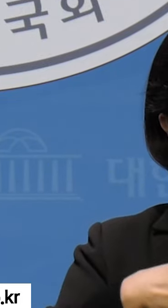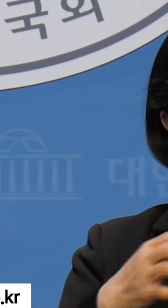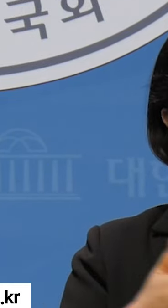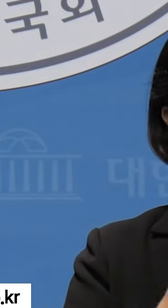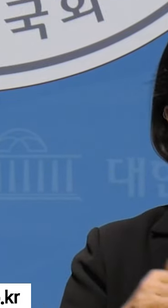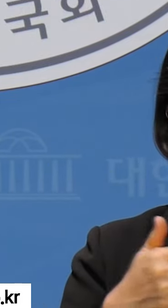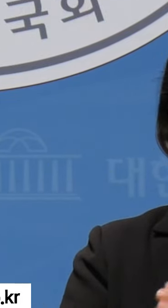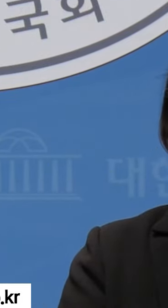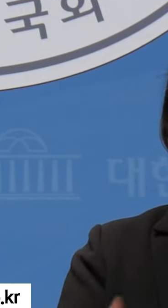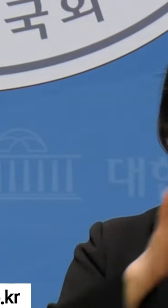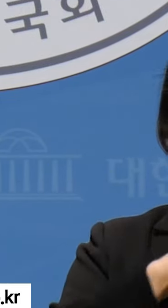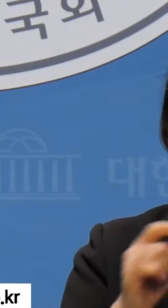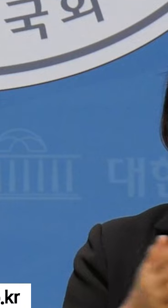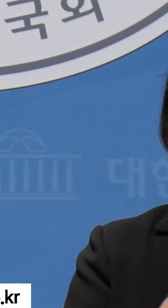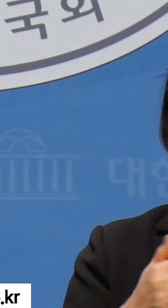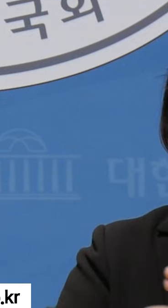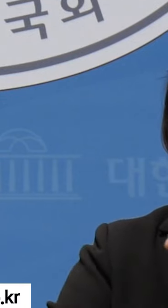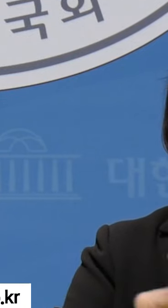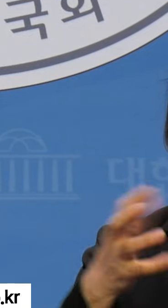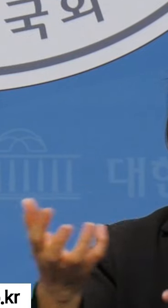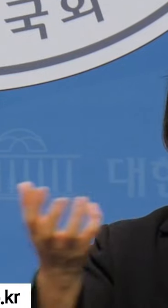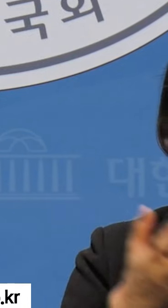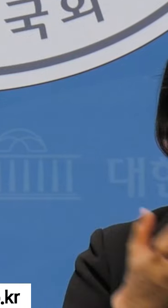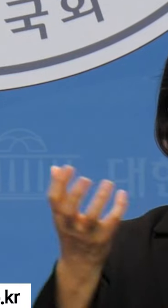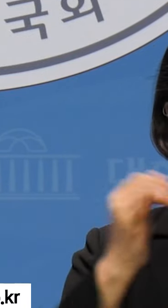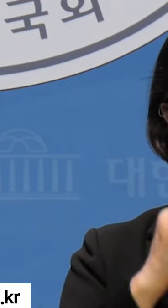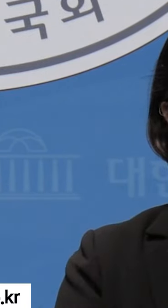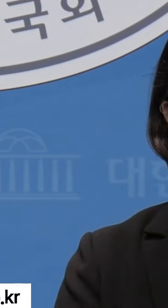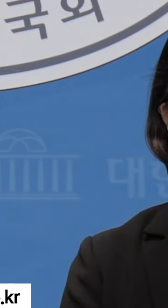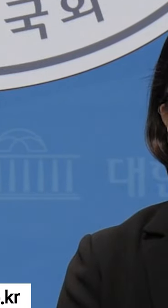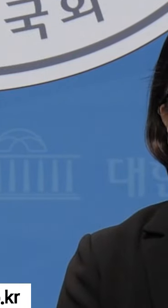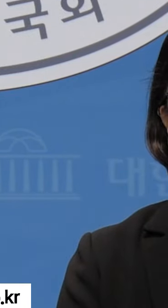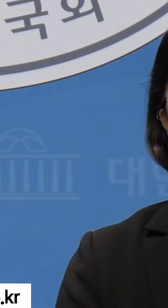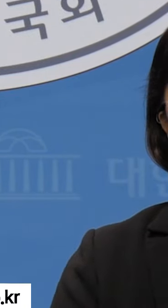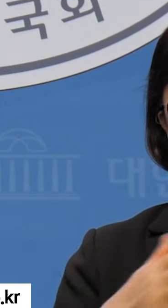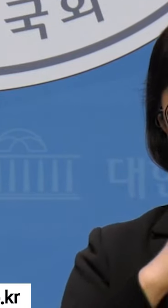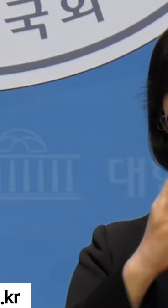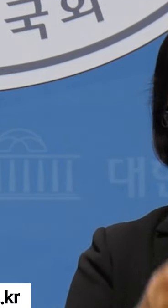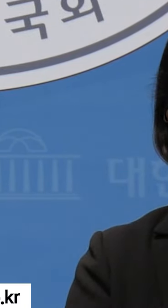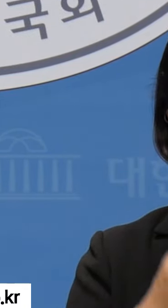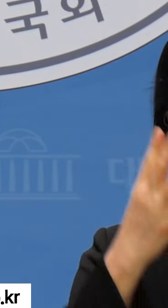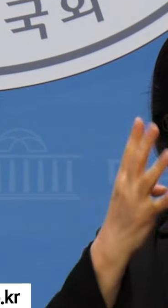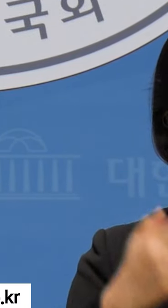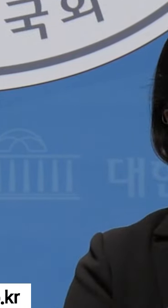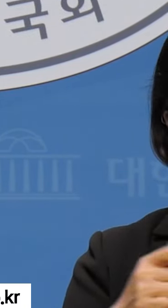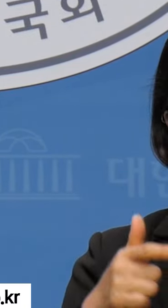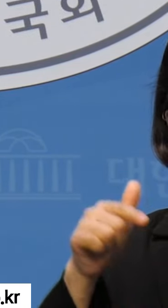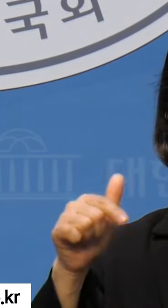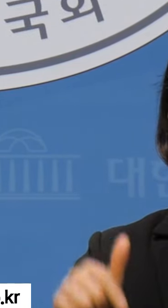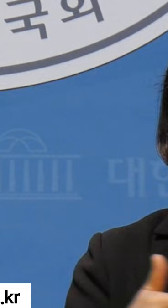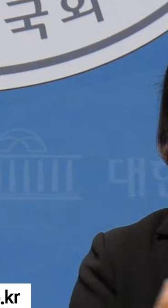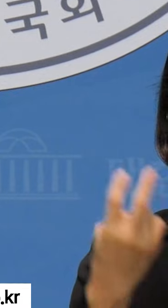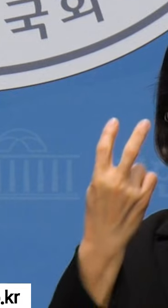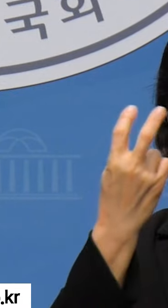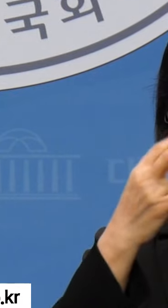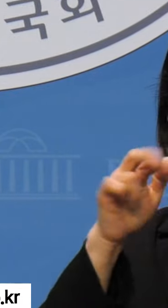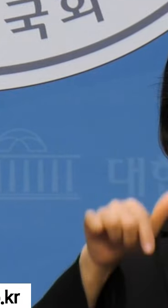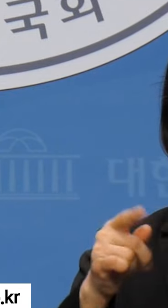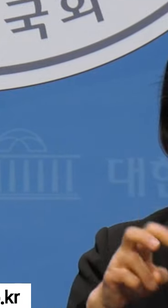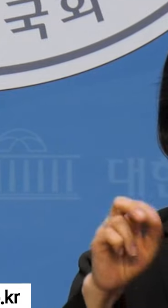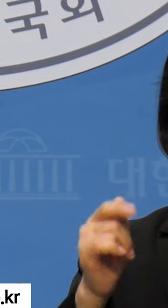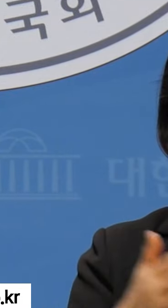모두 뜨내기들이었습니다. 신동근은 34년을 서구 검단에서 지역